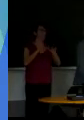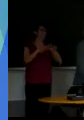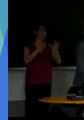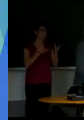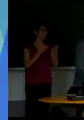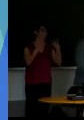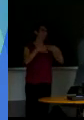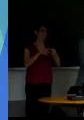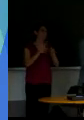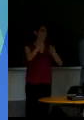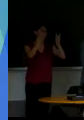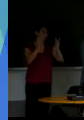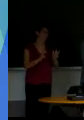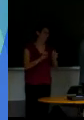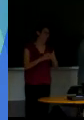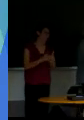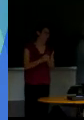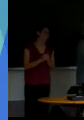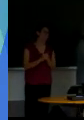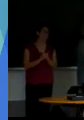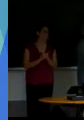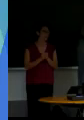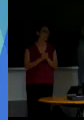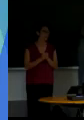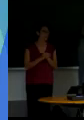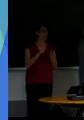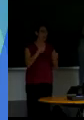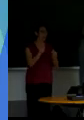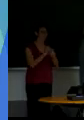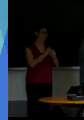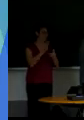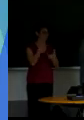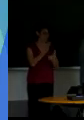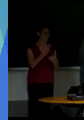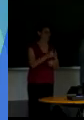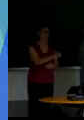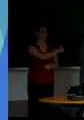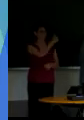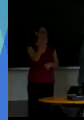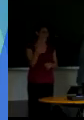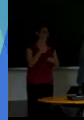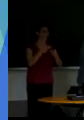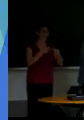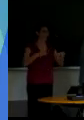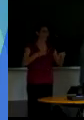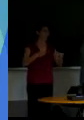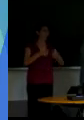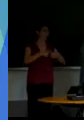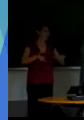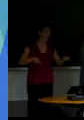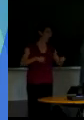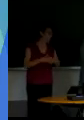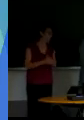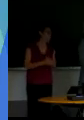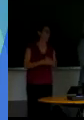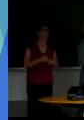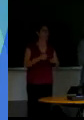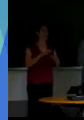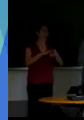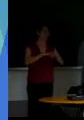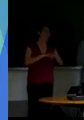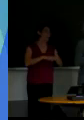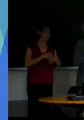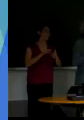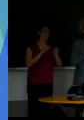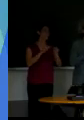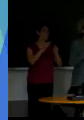nel dettaglio, quindi di che stiamo parlando? Il primo anno, materie di base, analisi, geometria, fisica, chimica e informatica. Secondo anno